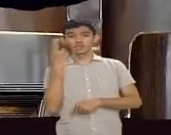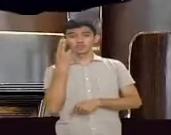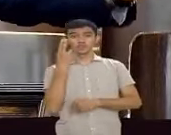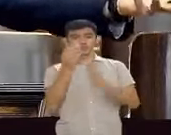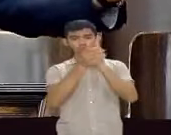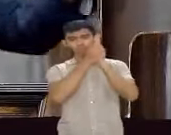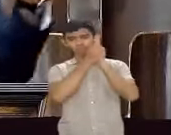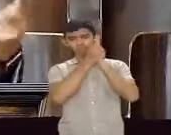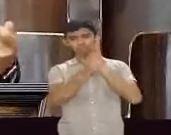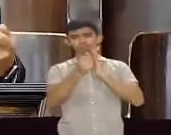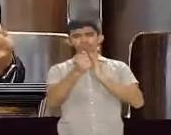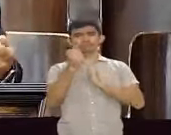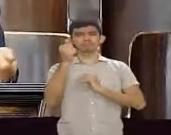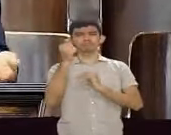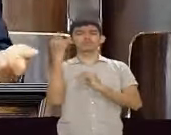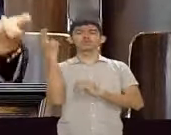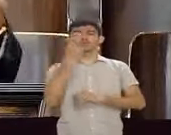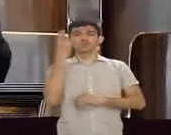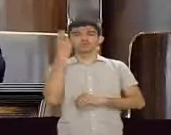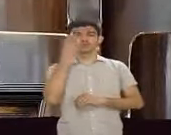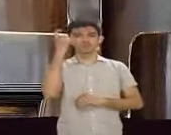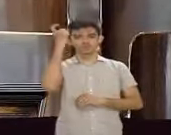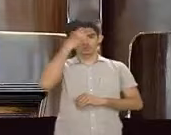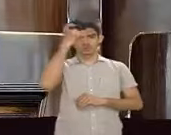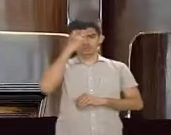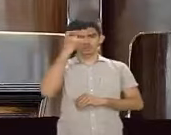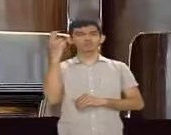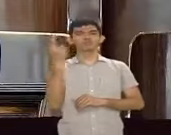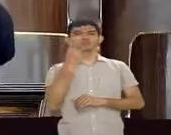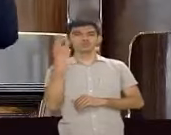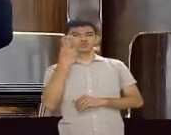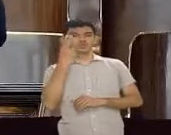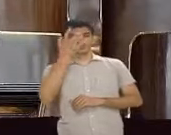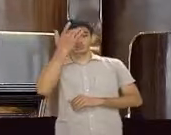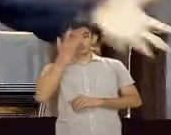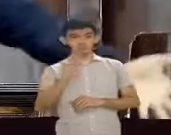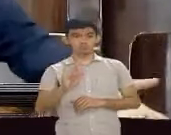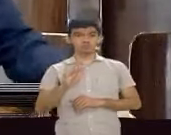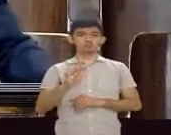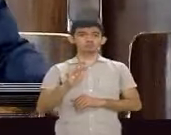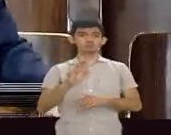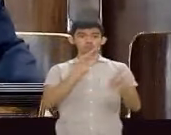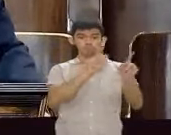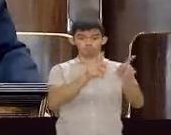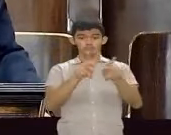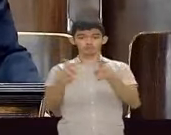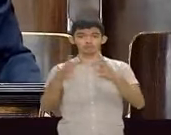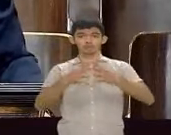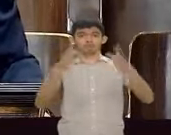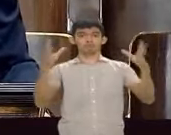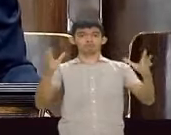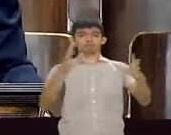your getting knowledge right now to enrich you and to prepare you for greater ministry.